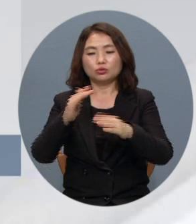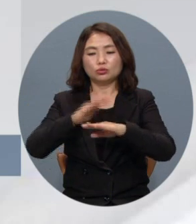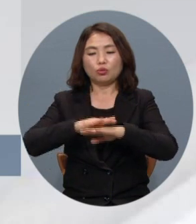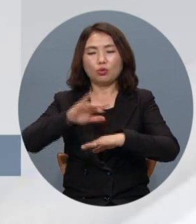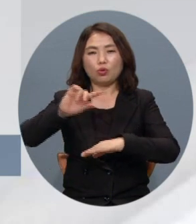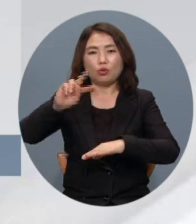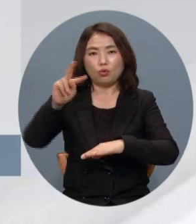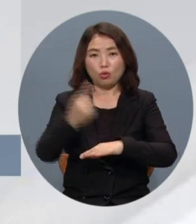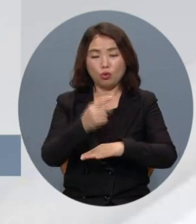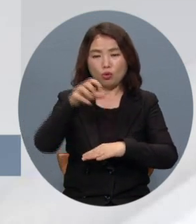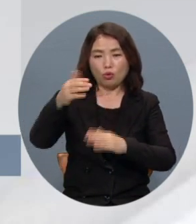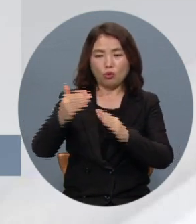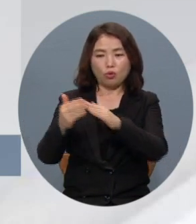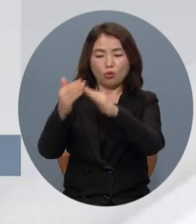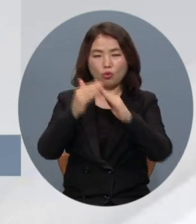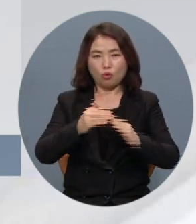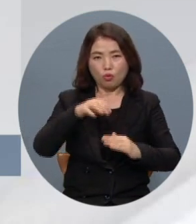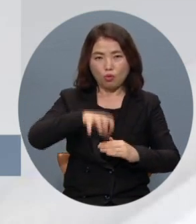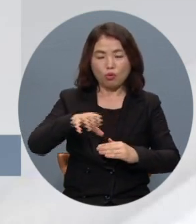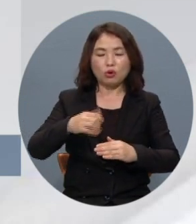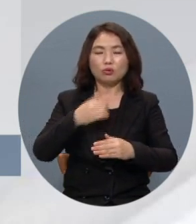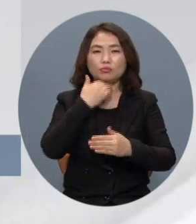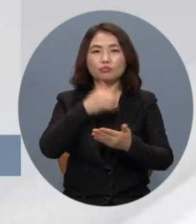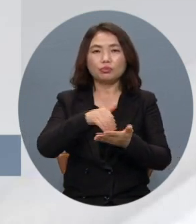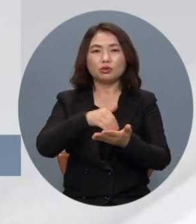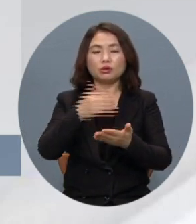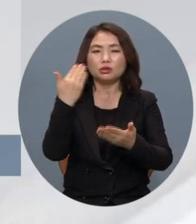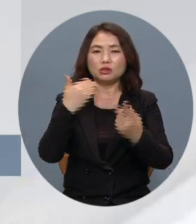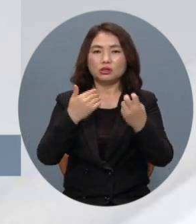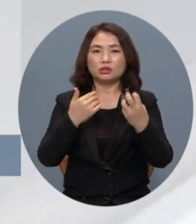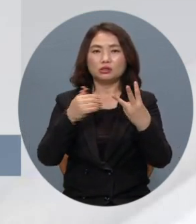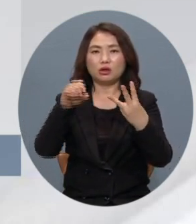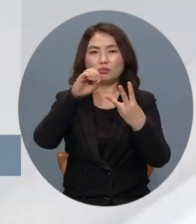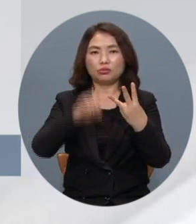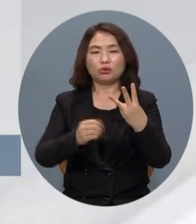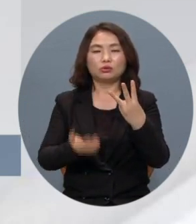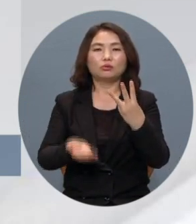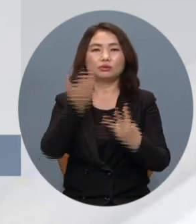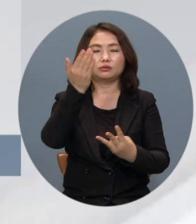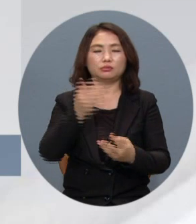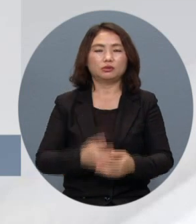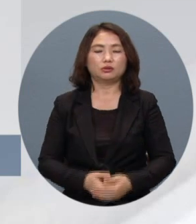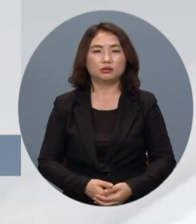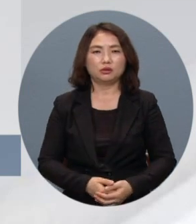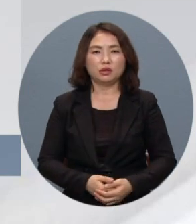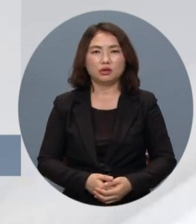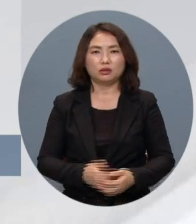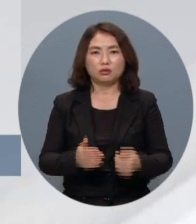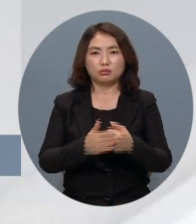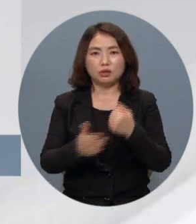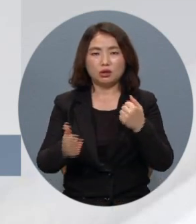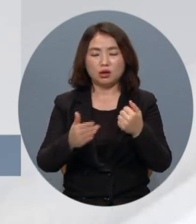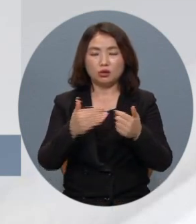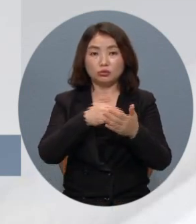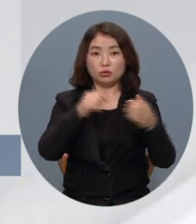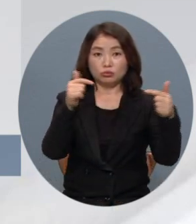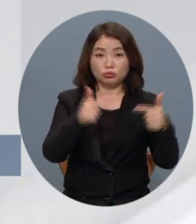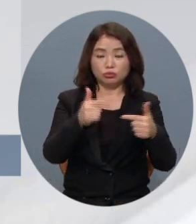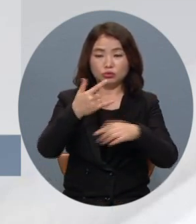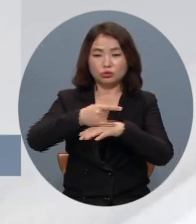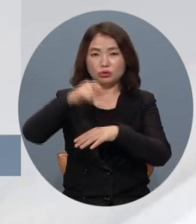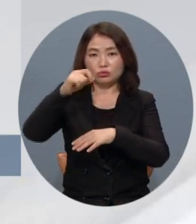중 2 30대 청년 비율이 지난해 는 23% 를 넘어섰습니다 이 때문에 급감 하던